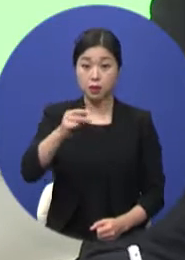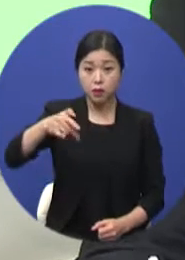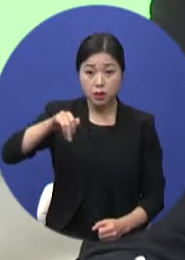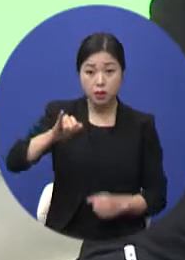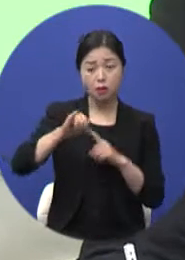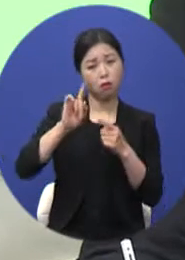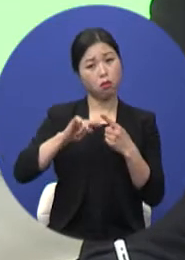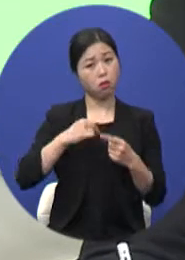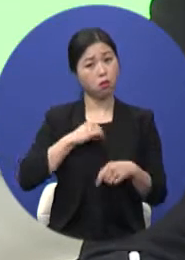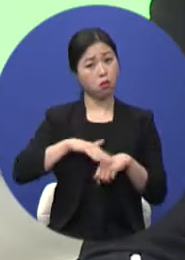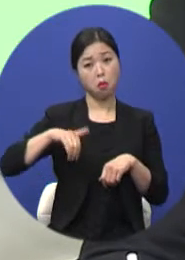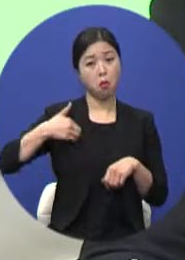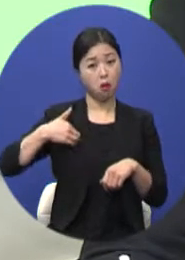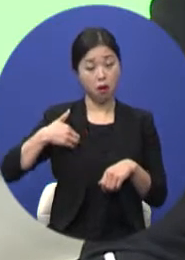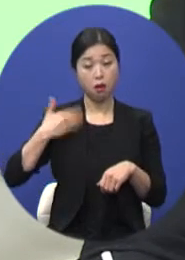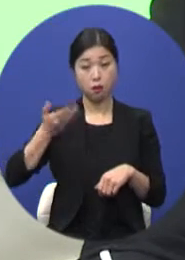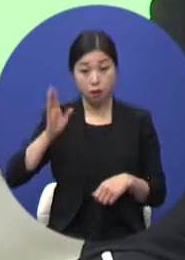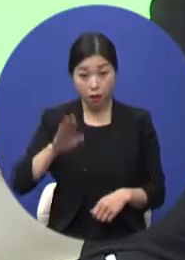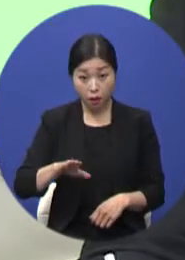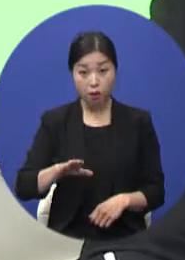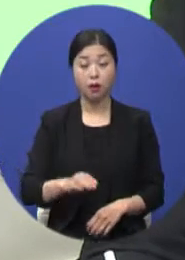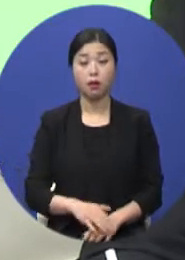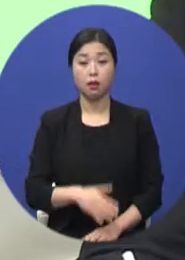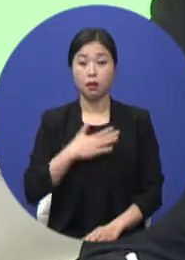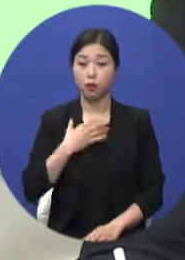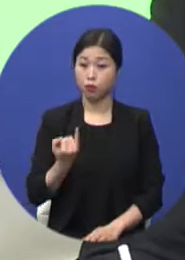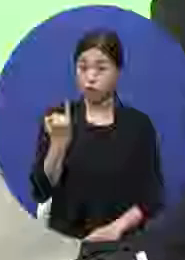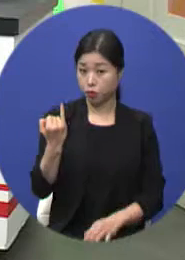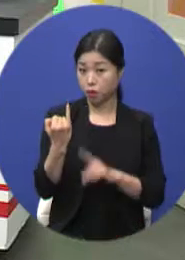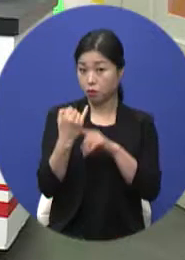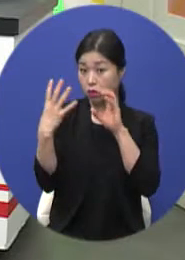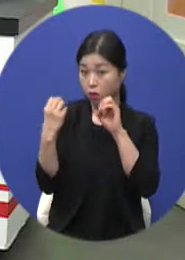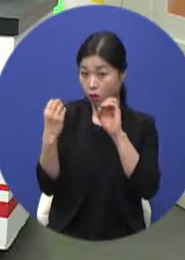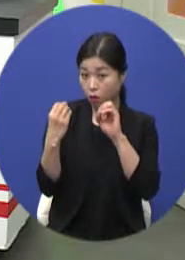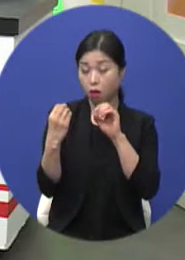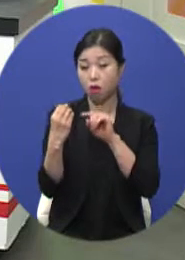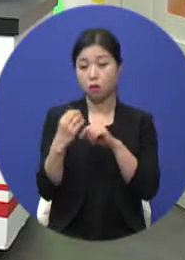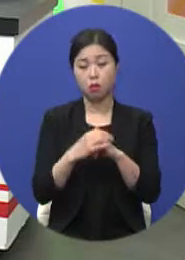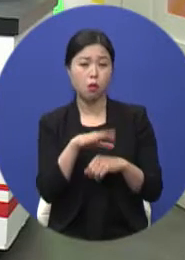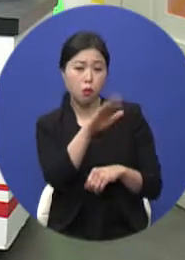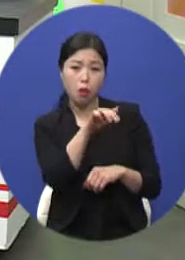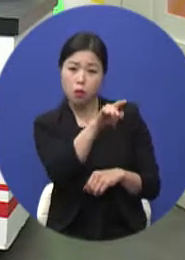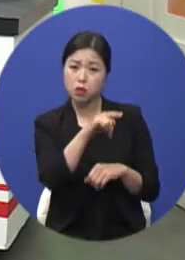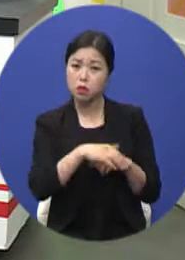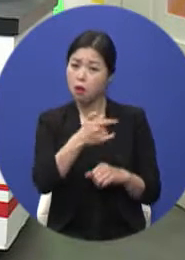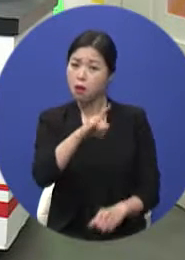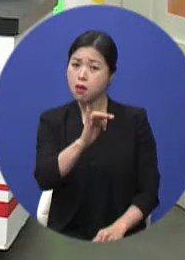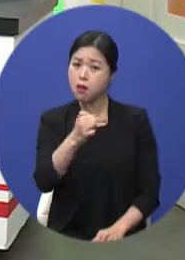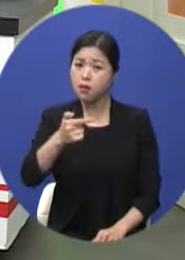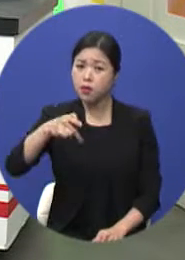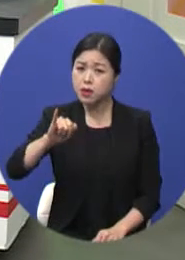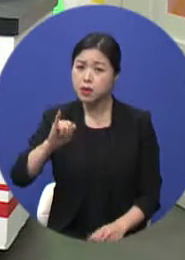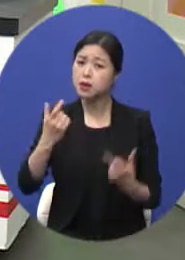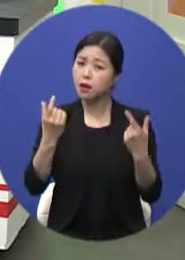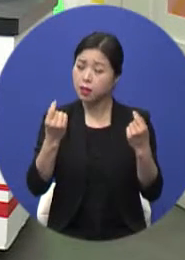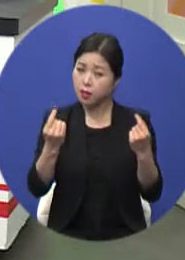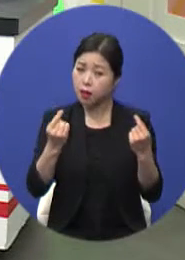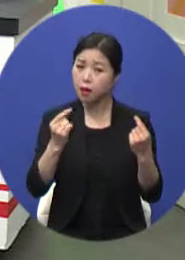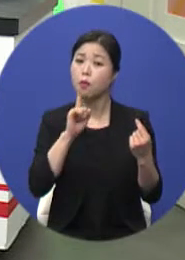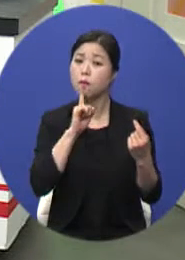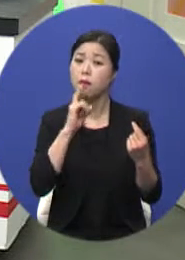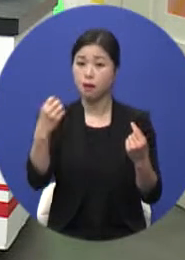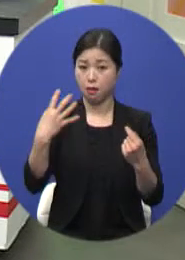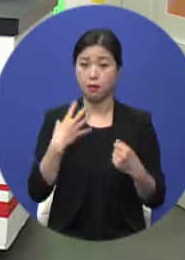몰랐었는데 그 안식구랑 얘기를 하다 보니까 여보 당신도 그 갱년기 증상 아니야? 그런 거를